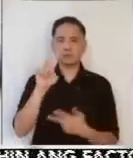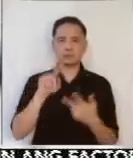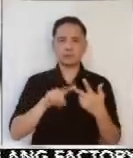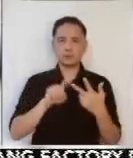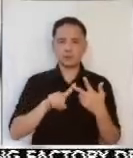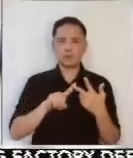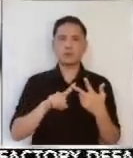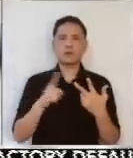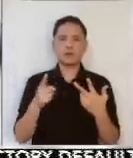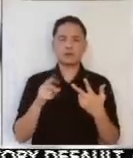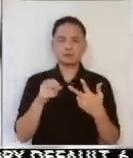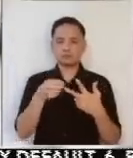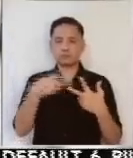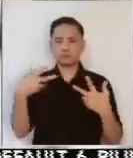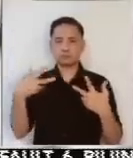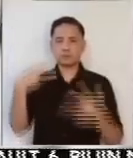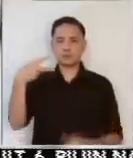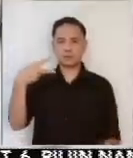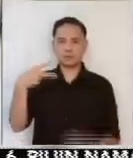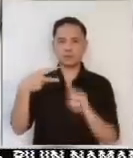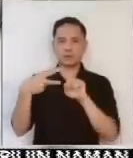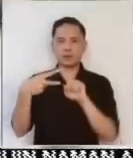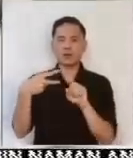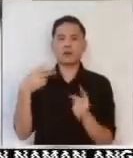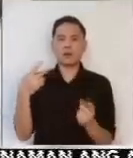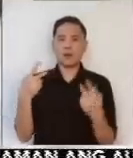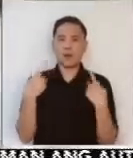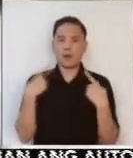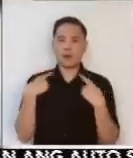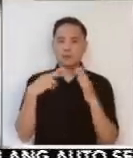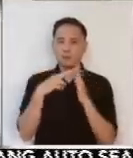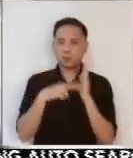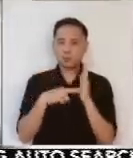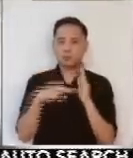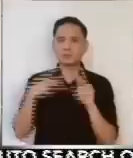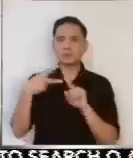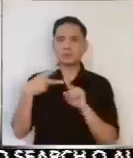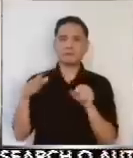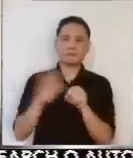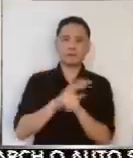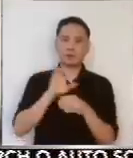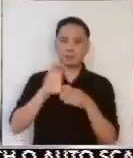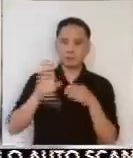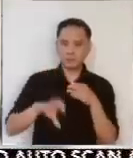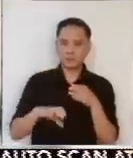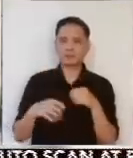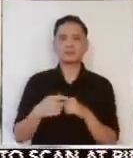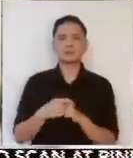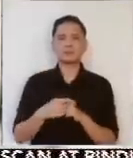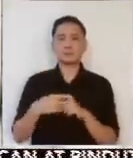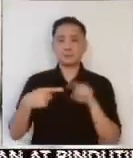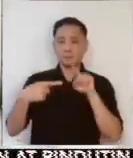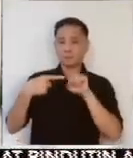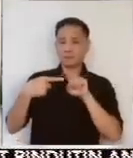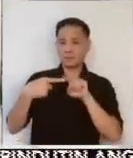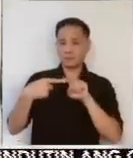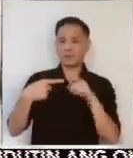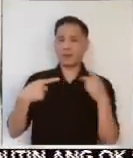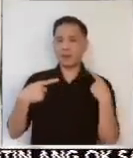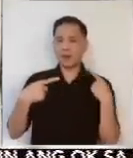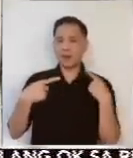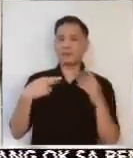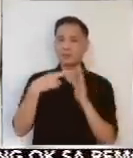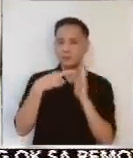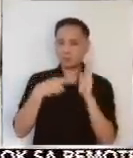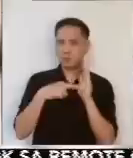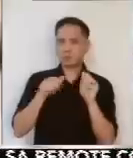Sa conditional pardon, may partial extinction o pagbura sa pananagutang kriminal ng isang convict at may mga kaakibat itong kondisyon. Ang